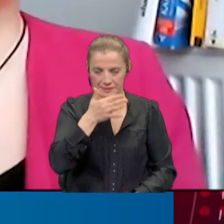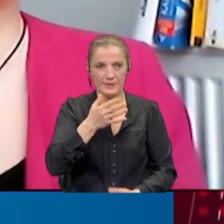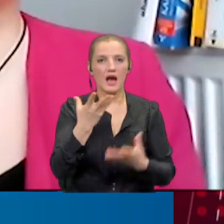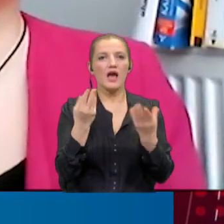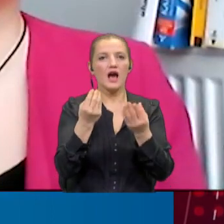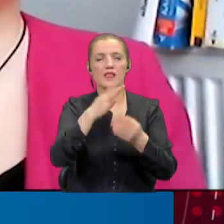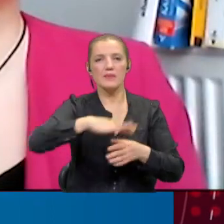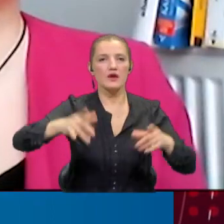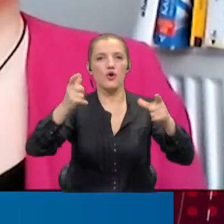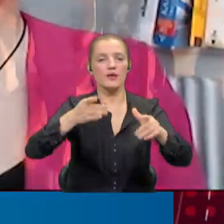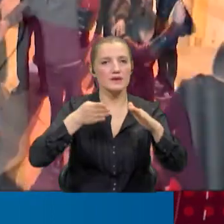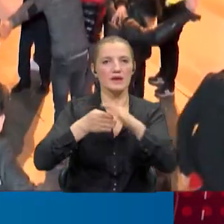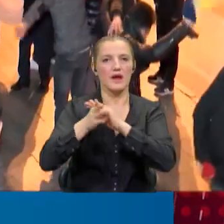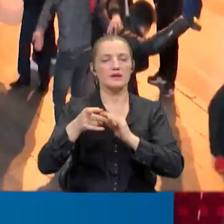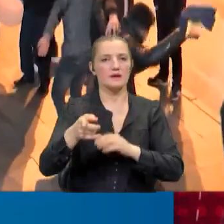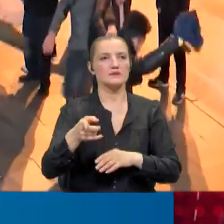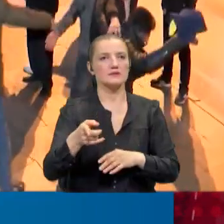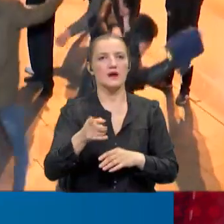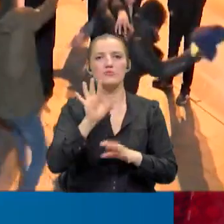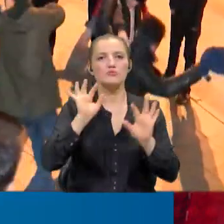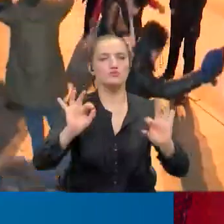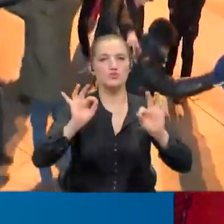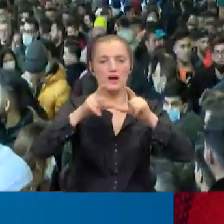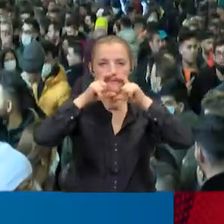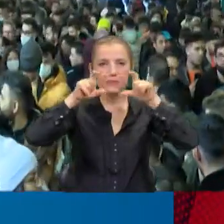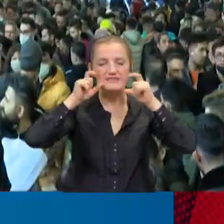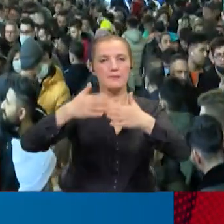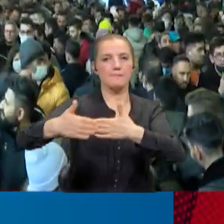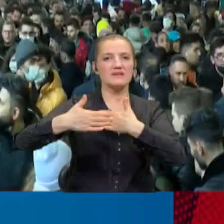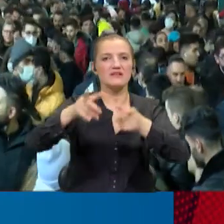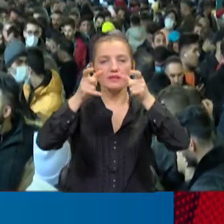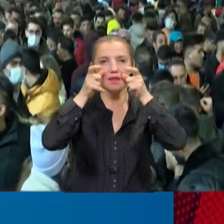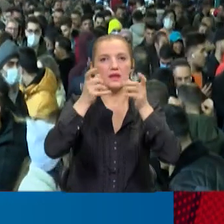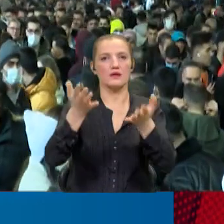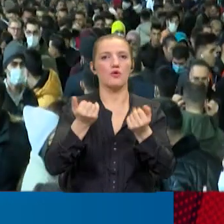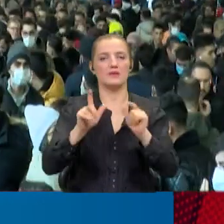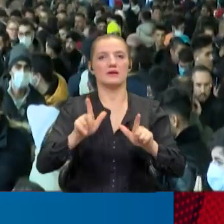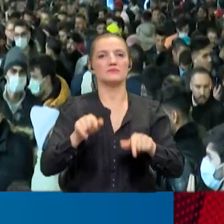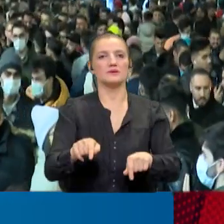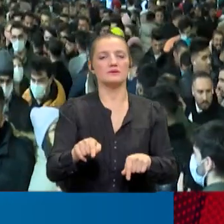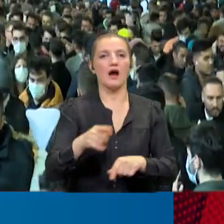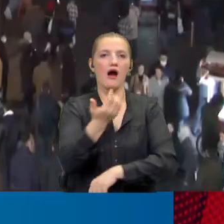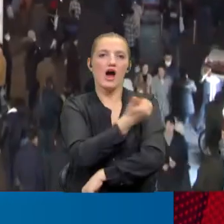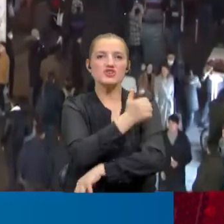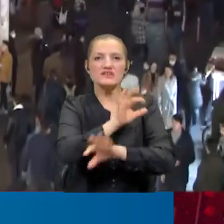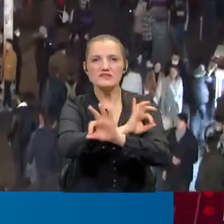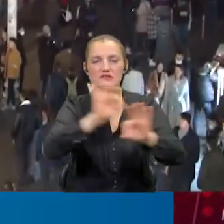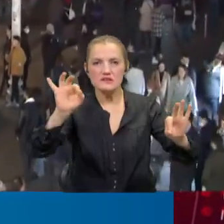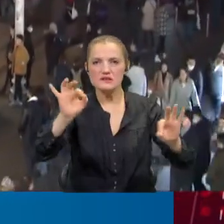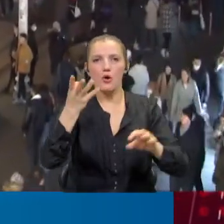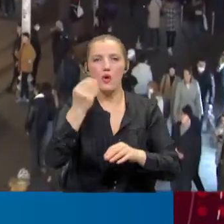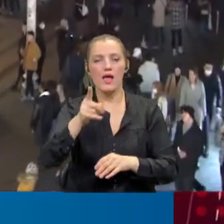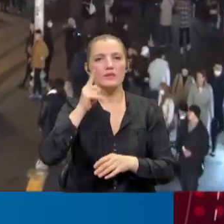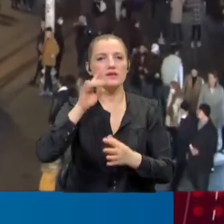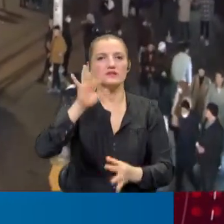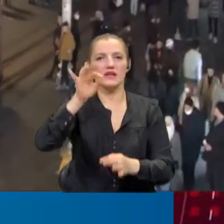kalabalık ortamlara girerken mutlaka maskele mesafe dikkat edilmeli ydi aşısız olanların oralarda